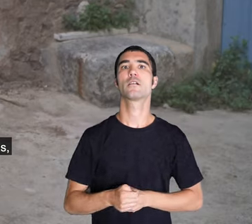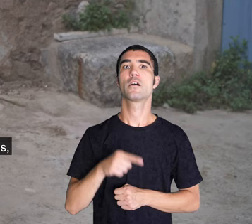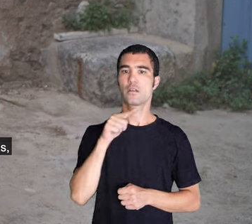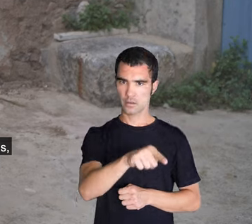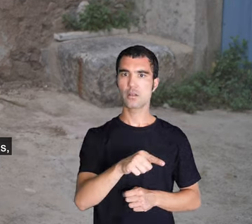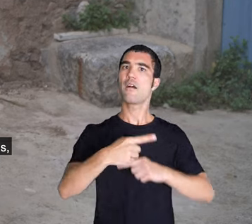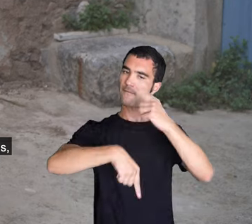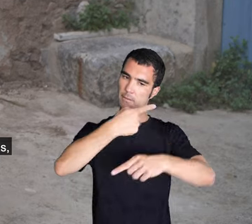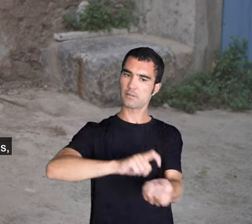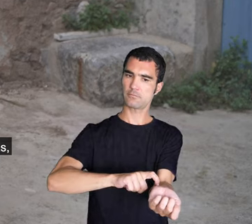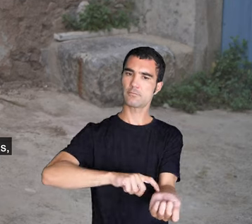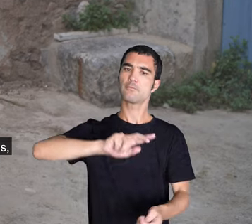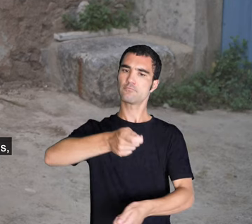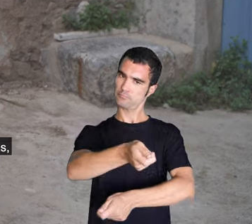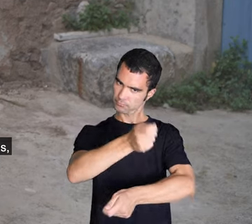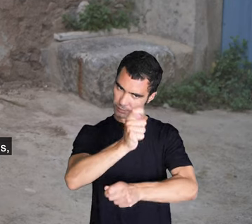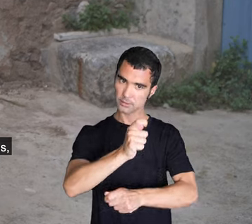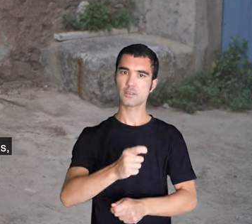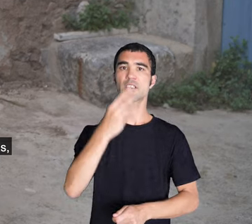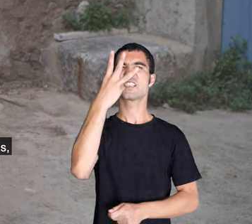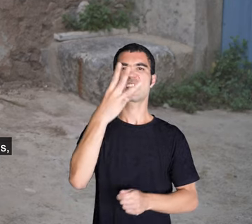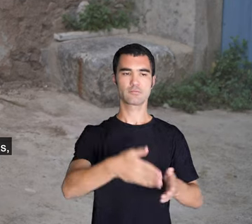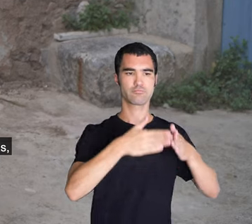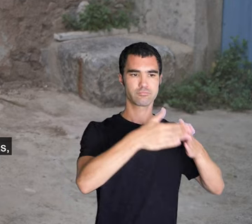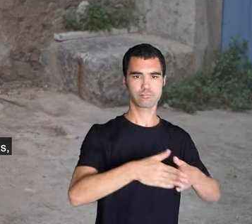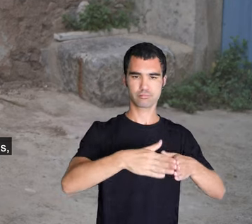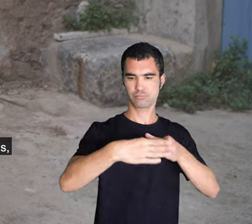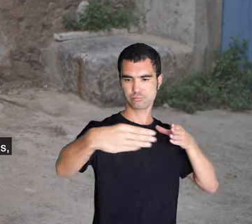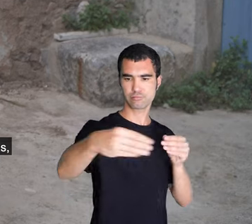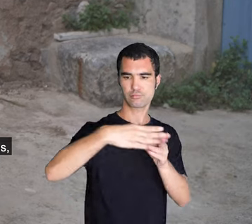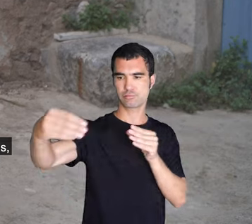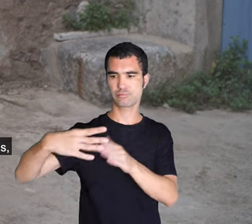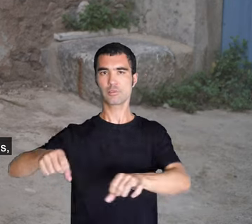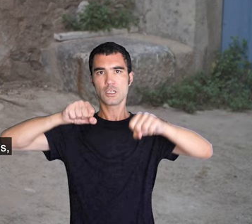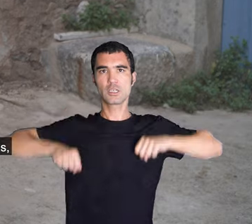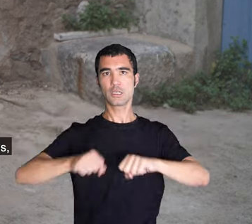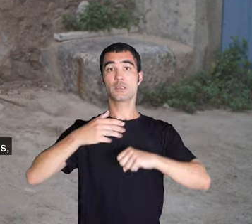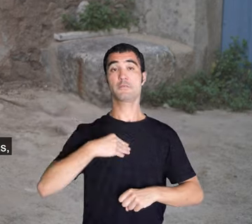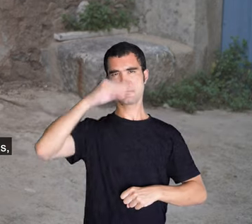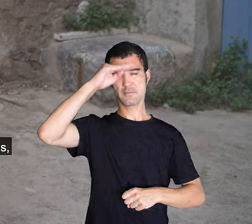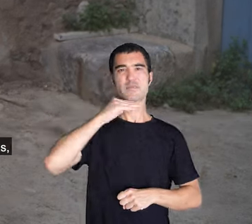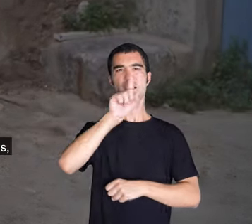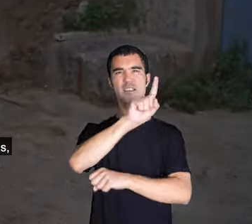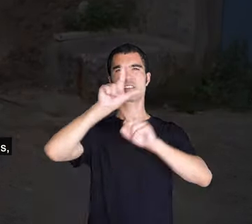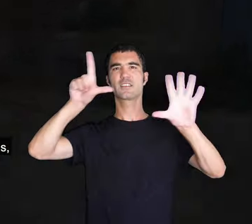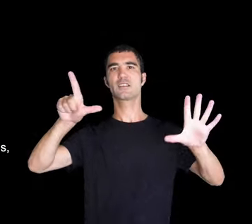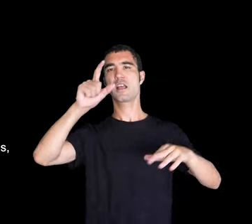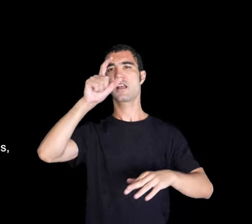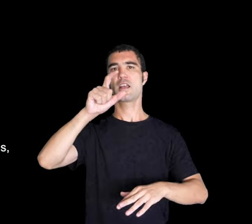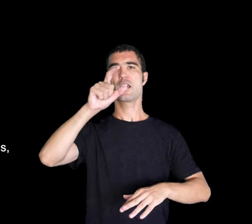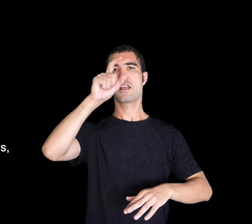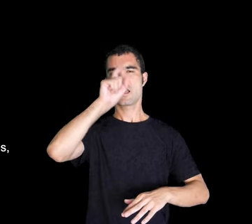famili de pescadors, tenien tres treineres, jo t'ho dit, se'm va anant de set anys a sa Marina, perquè li agradava molt la mà.